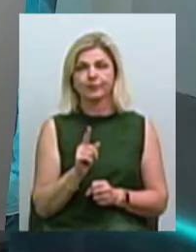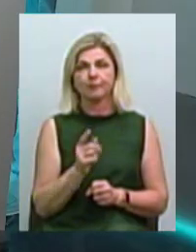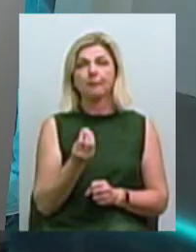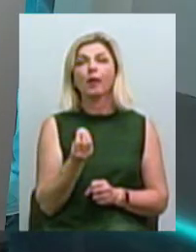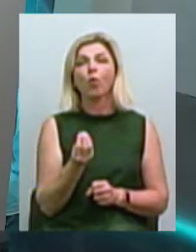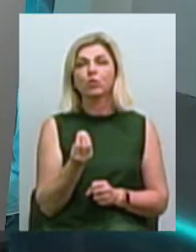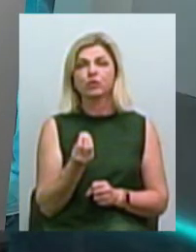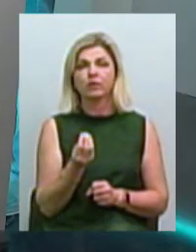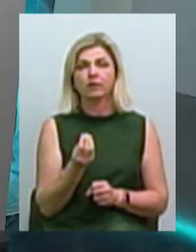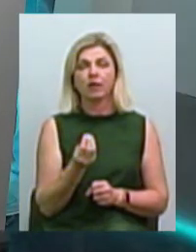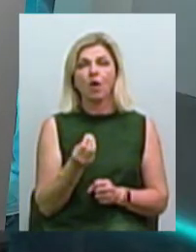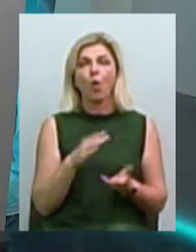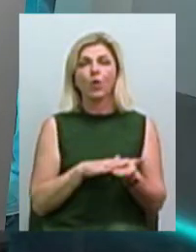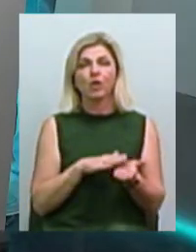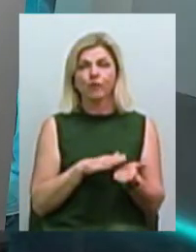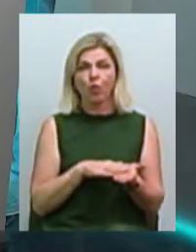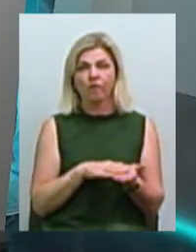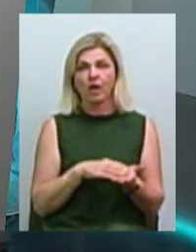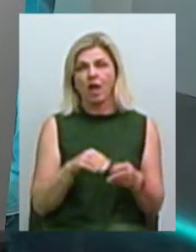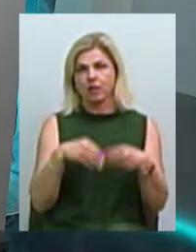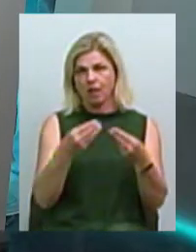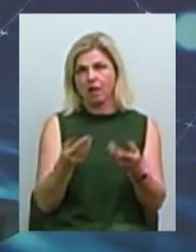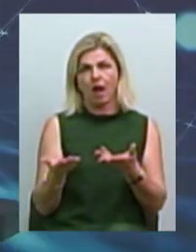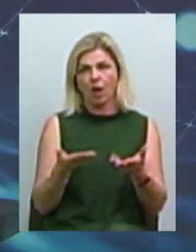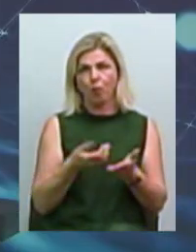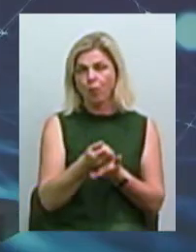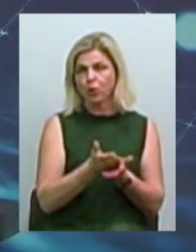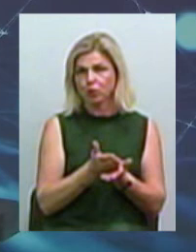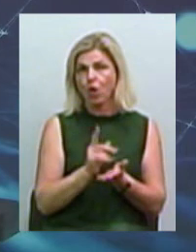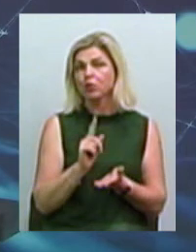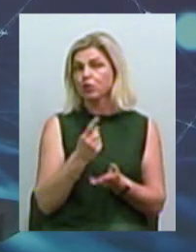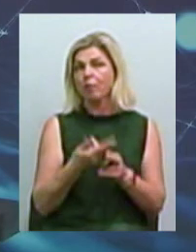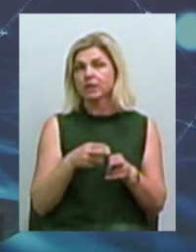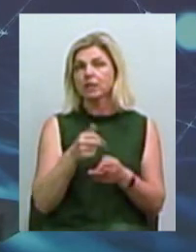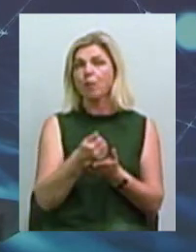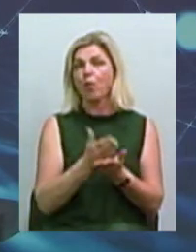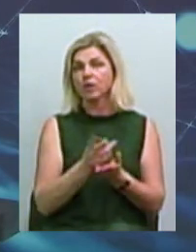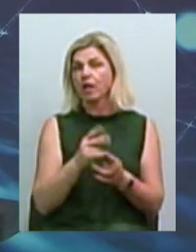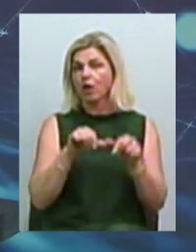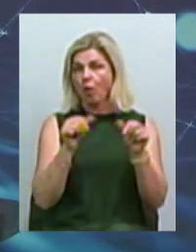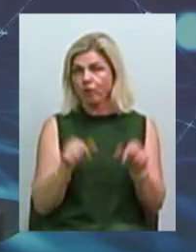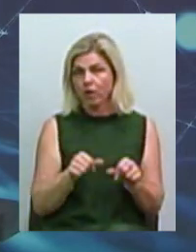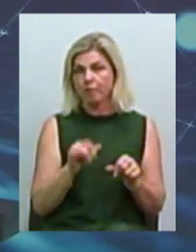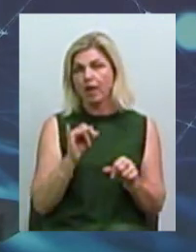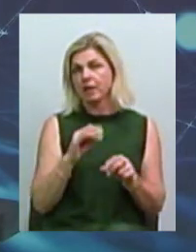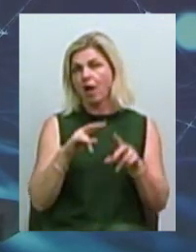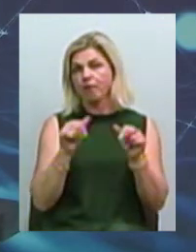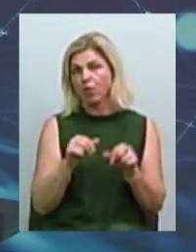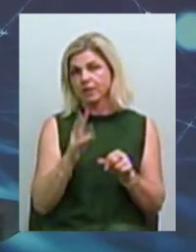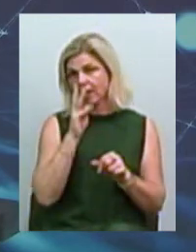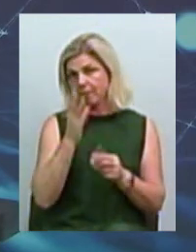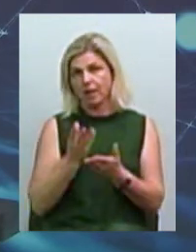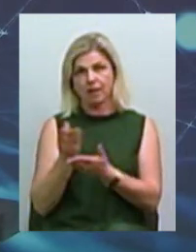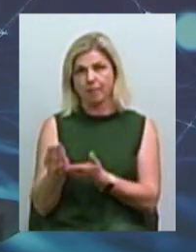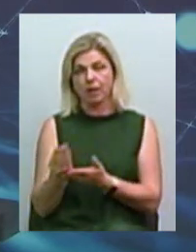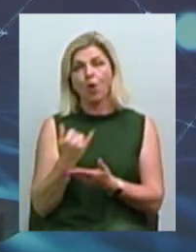кошти готівкові надаються якісь послуги. А чому ж ці послуги не оформити і не отримати, а потім зарплату не виплатити? Тому є дуже, у